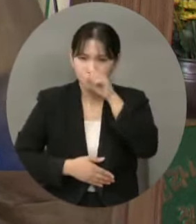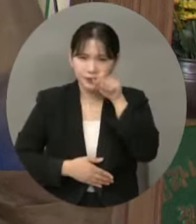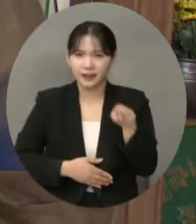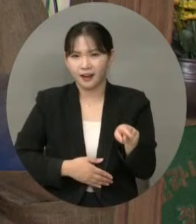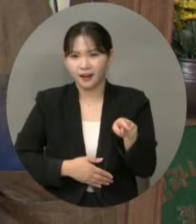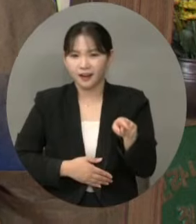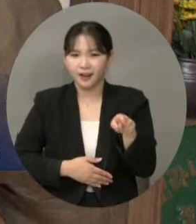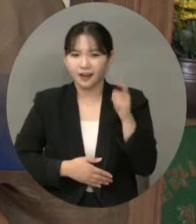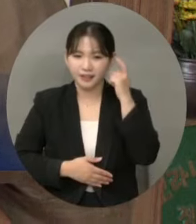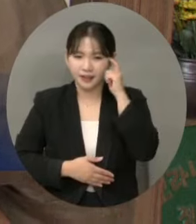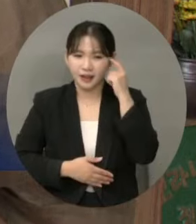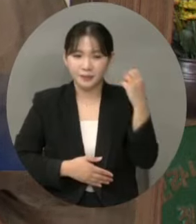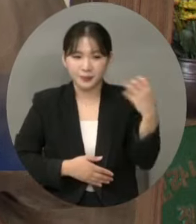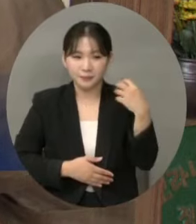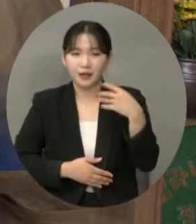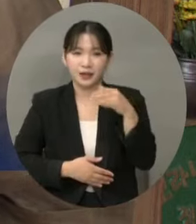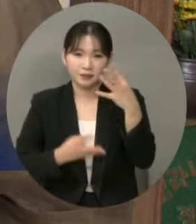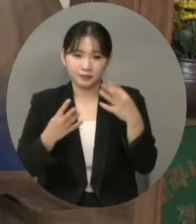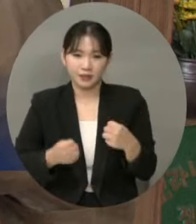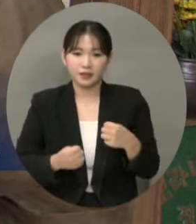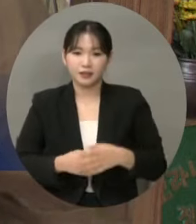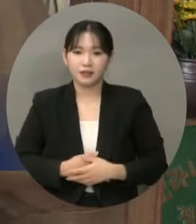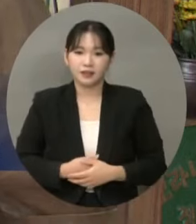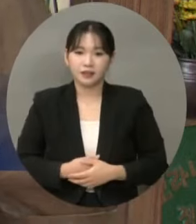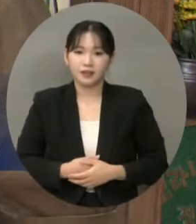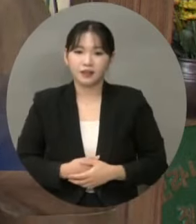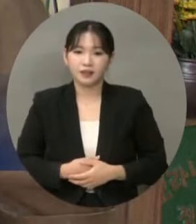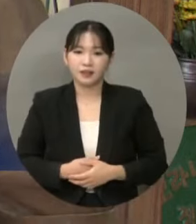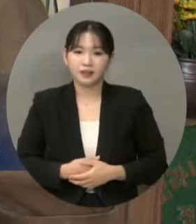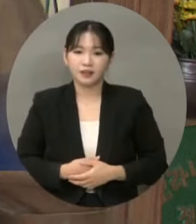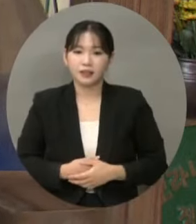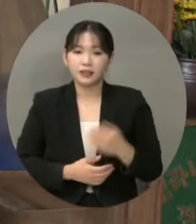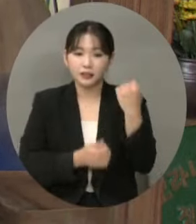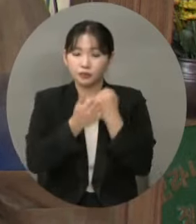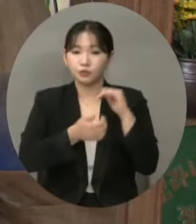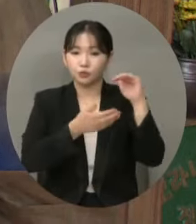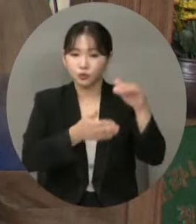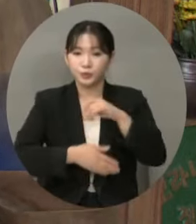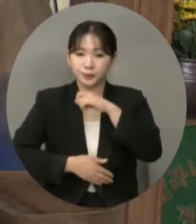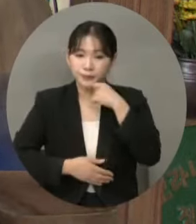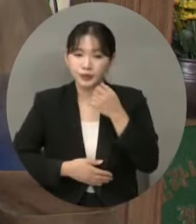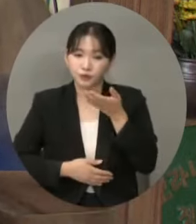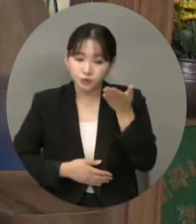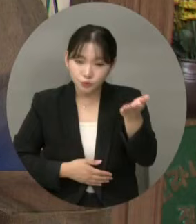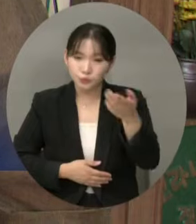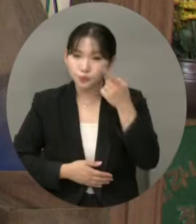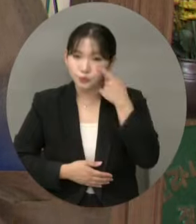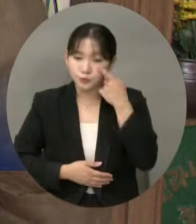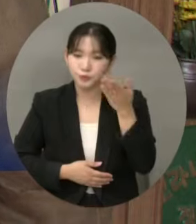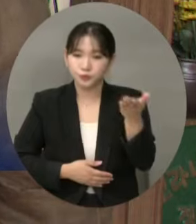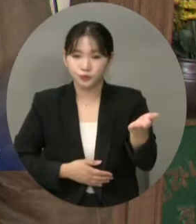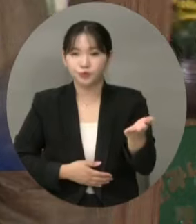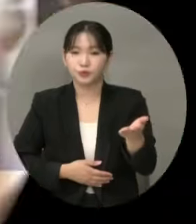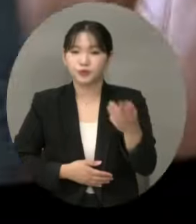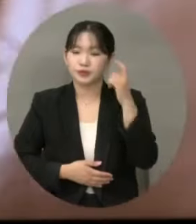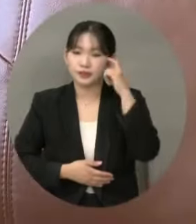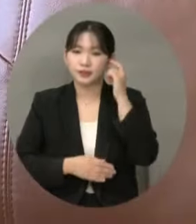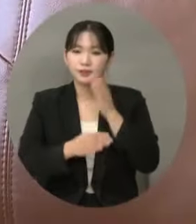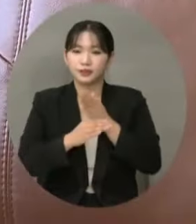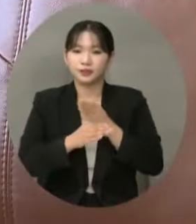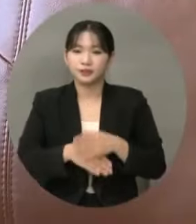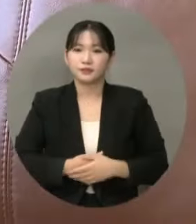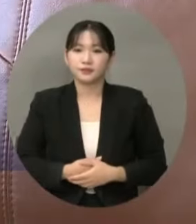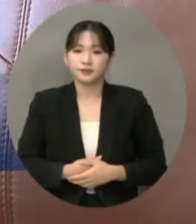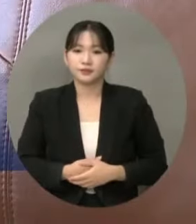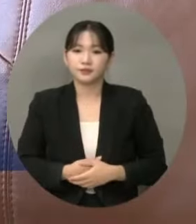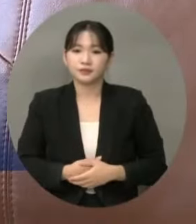맛을 좀 봤으면 좋겠다 그 말씀을 많이 하시거든요. 그 설명도 해주고 맛도 보여주고 그런 쪽으로 좀 생각하고 있어요.